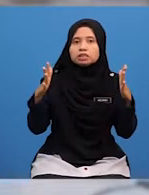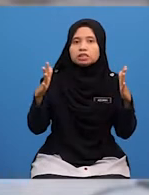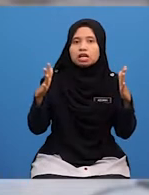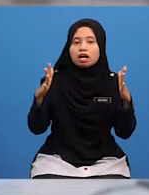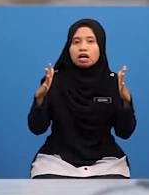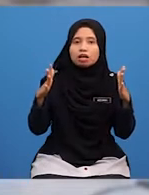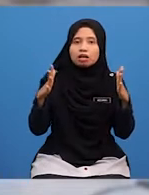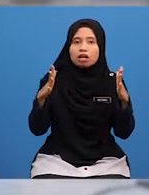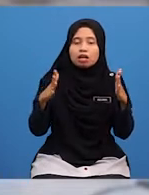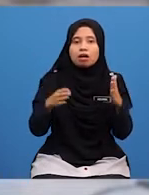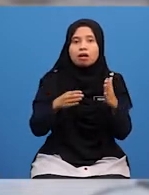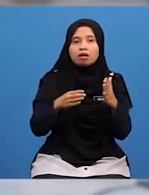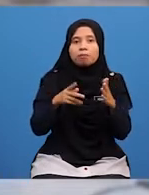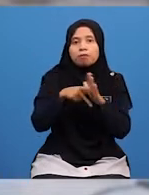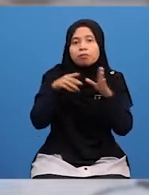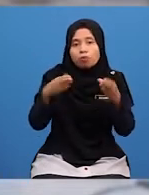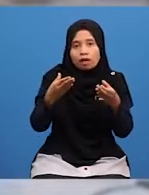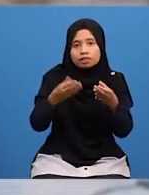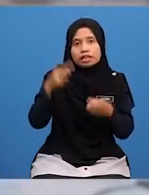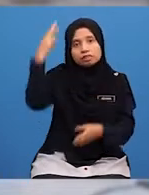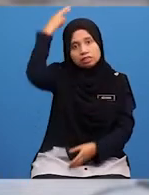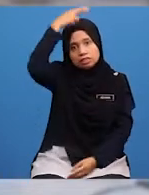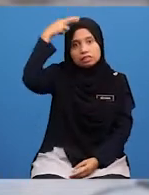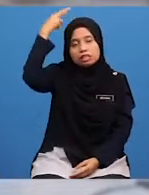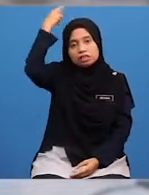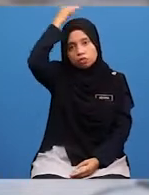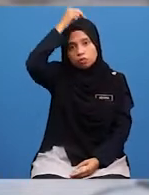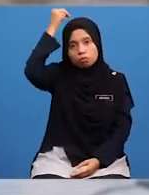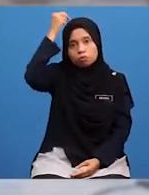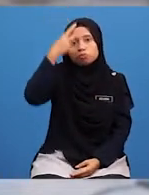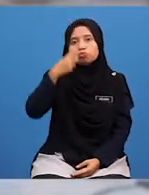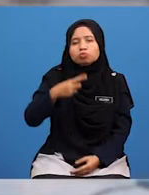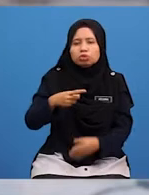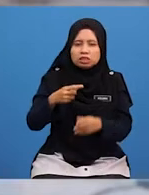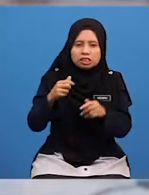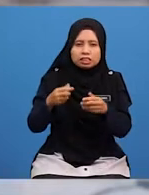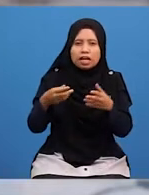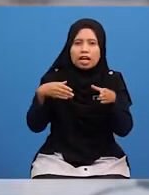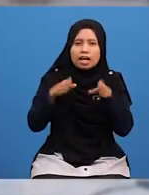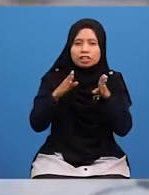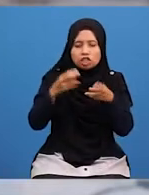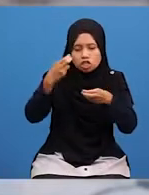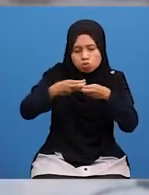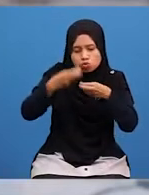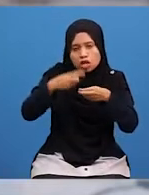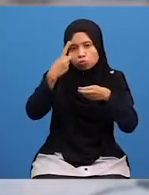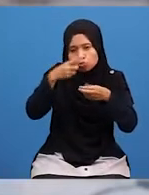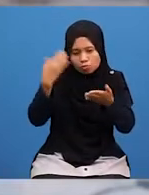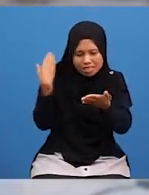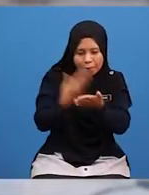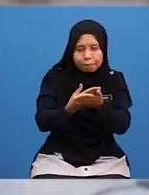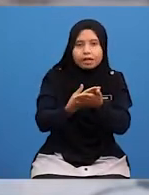besar jasa dan pengorbanan Rasul yang mengharungi pelbagai kesusahan untuk menyampaikan